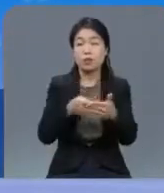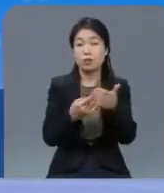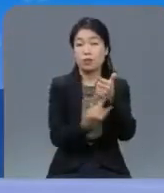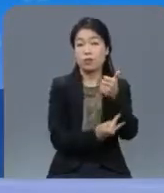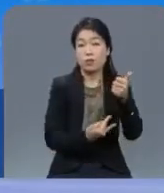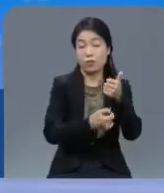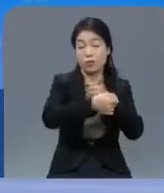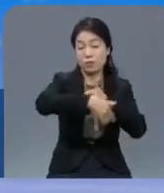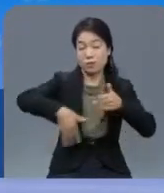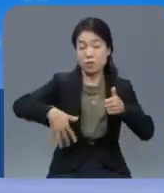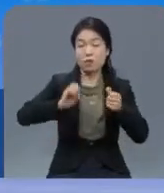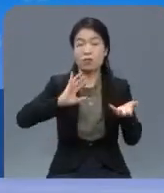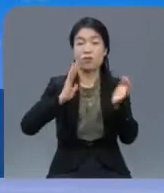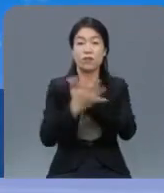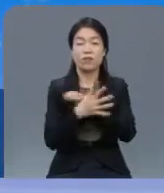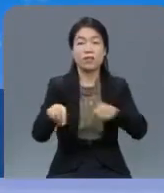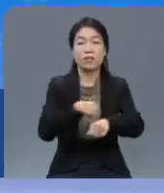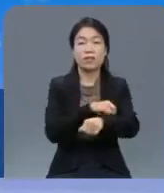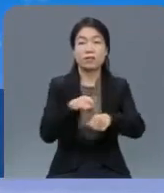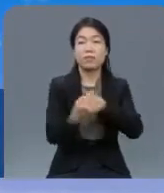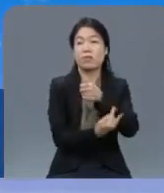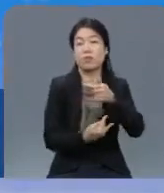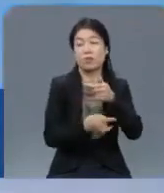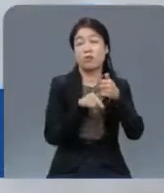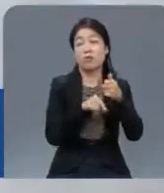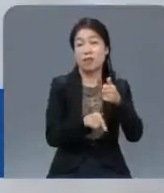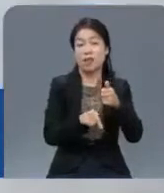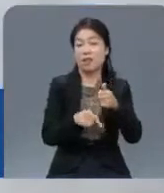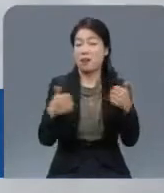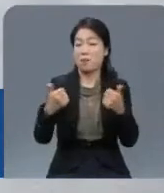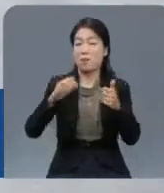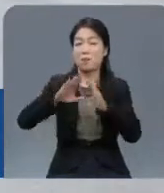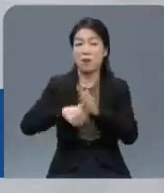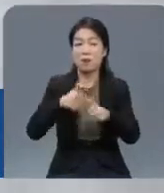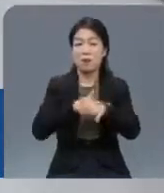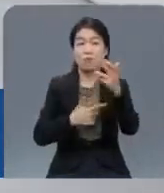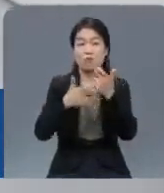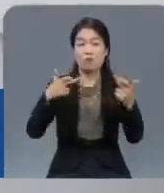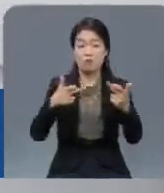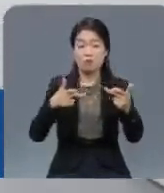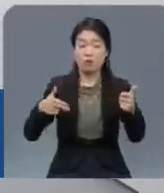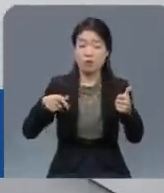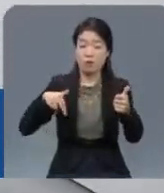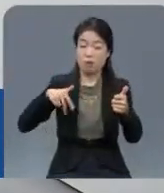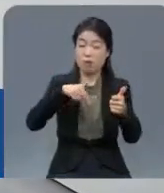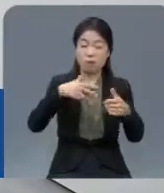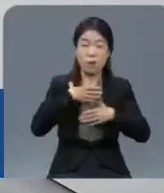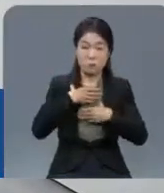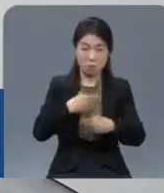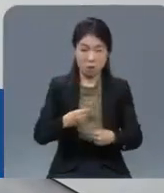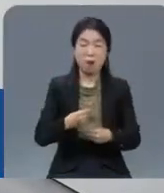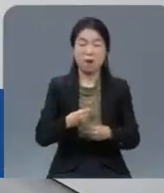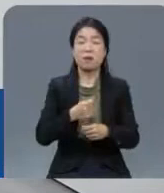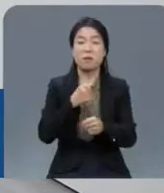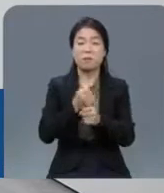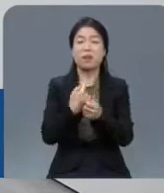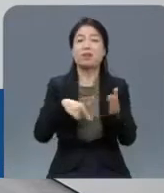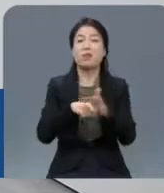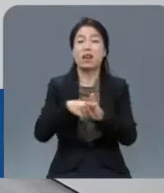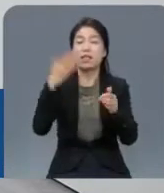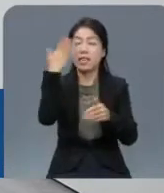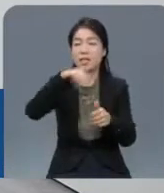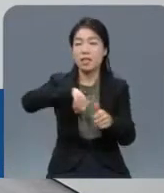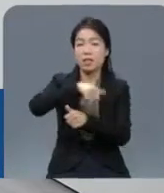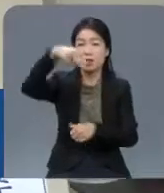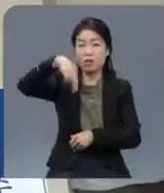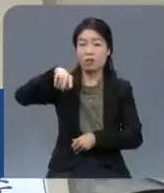산하 광주대천안특별위원회가 전체 회의에서 무등산 접근성 개선을 위한 친환경 수소트램 설치를